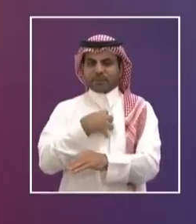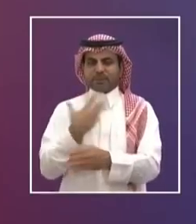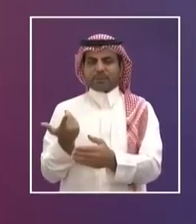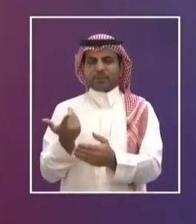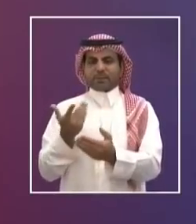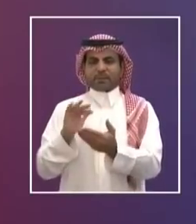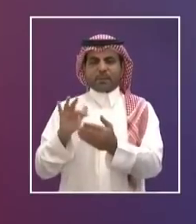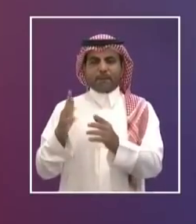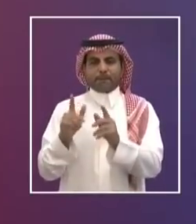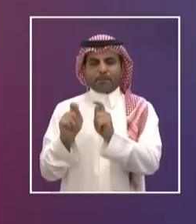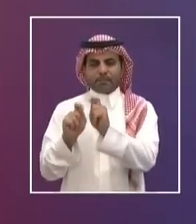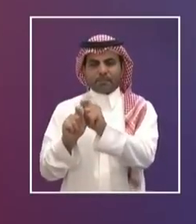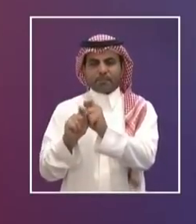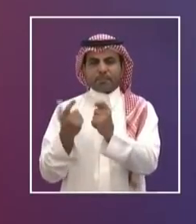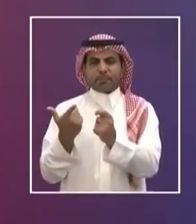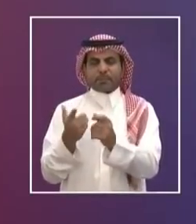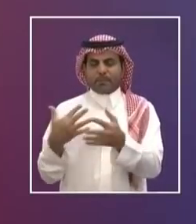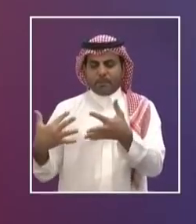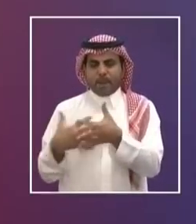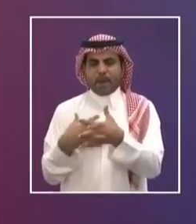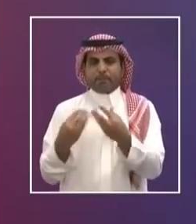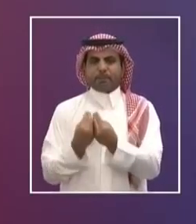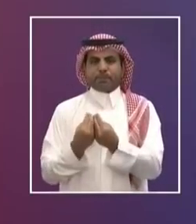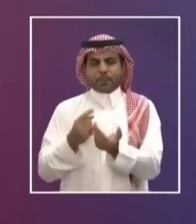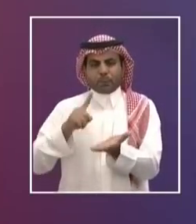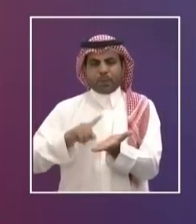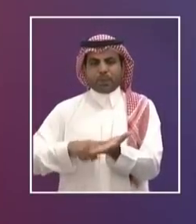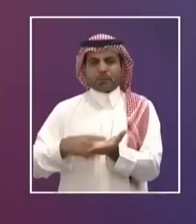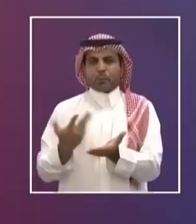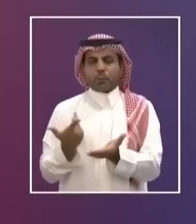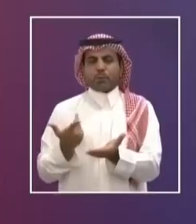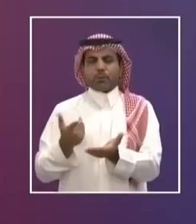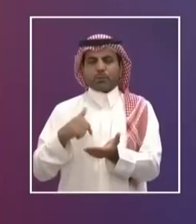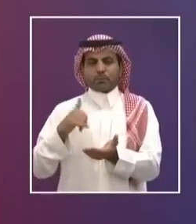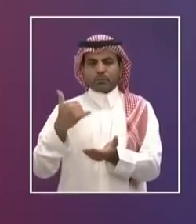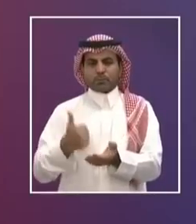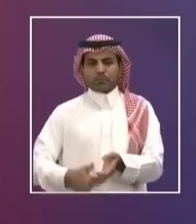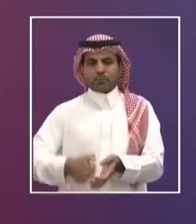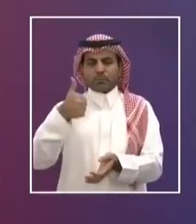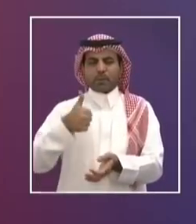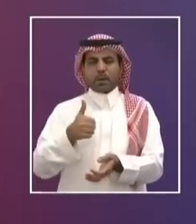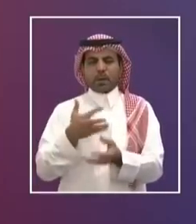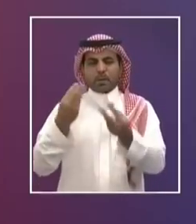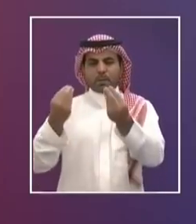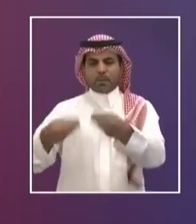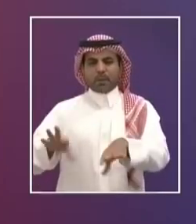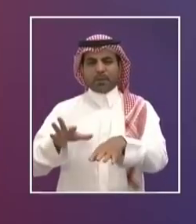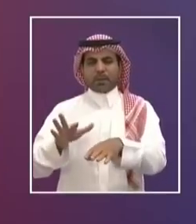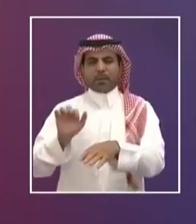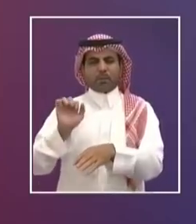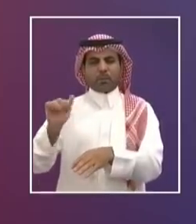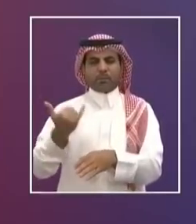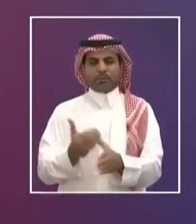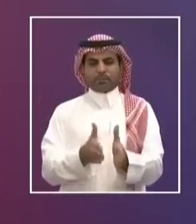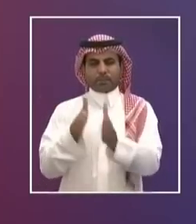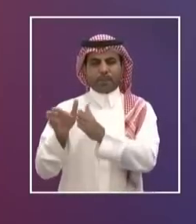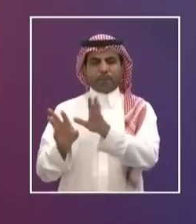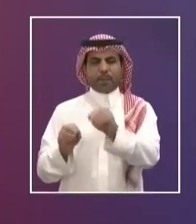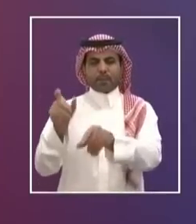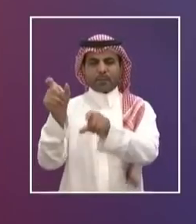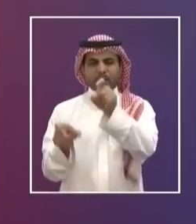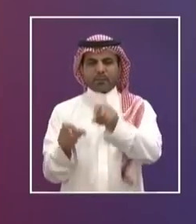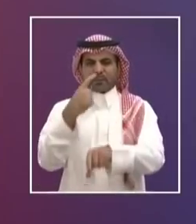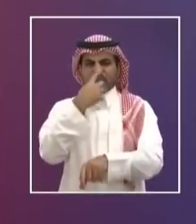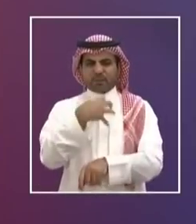من ذويهم والمحيطين بهم، والتأكد من أنهم لم يهملوا هذا الجانب. كثير من